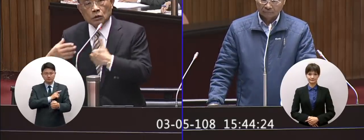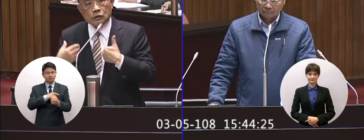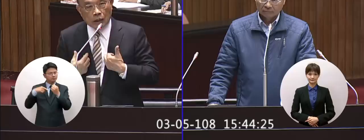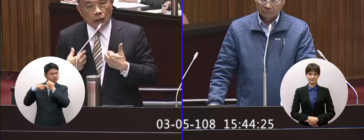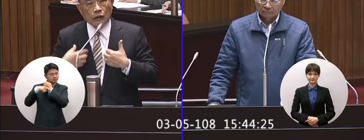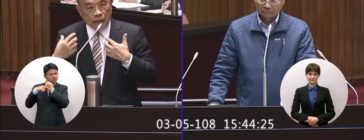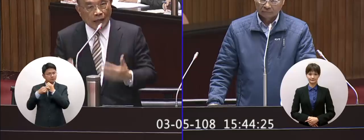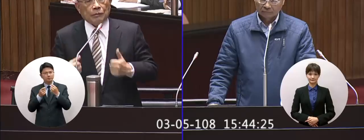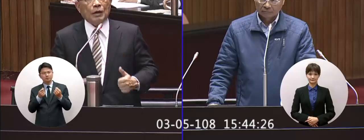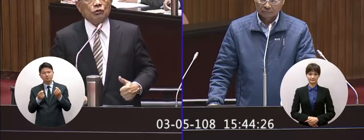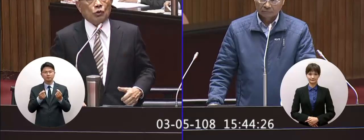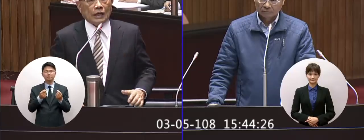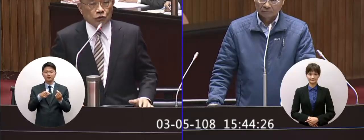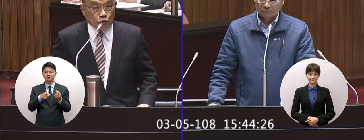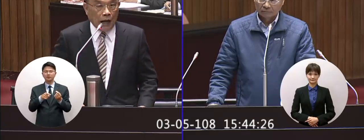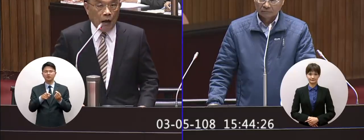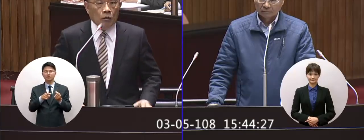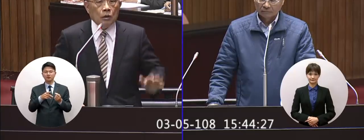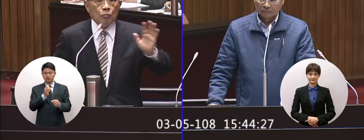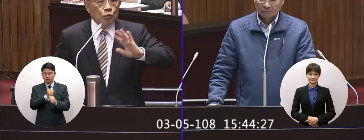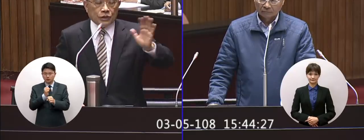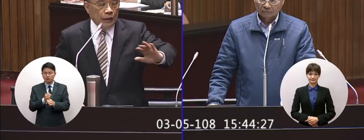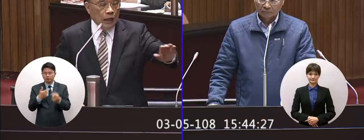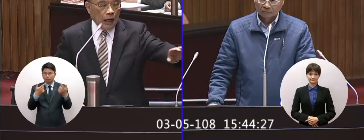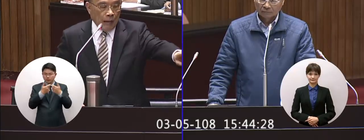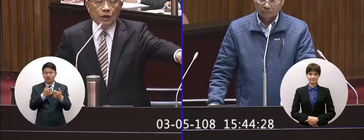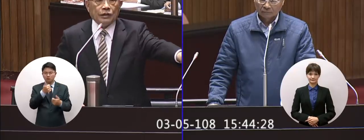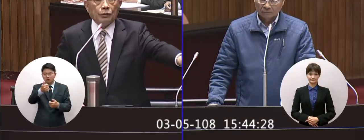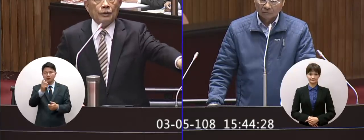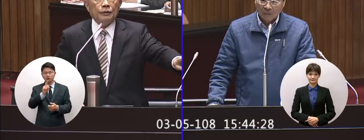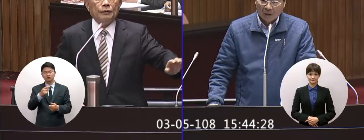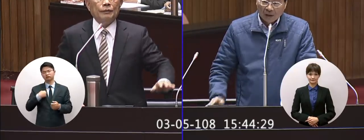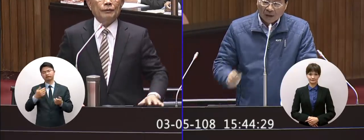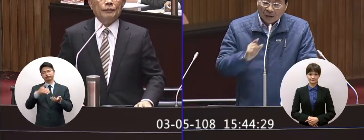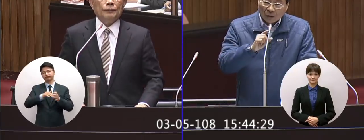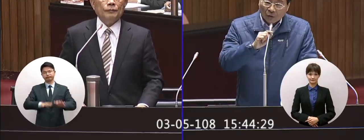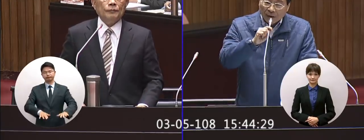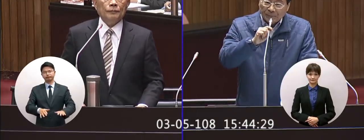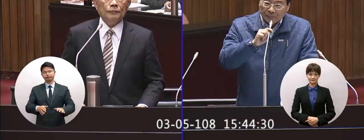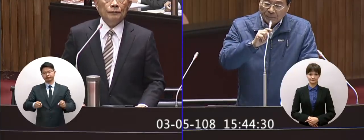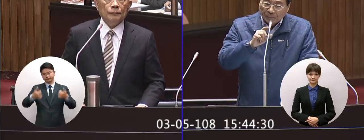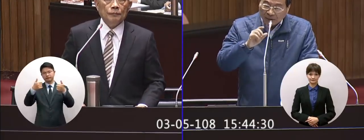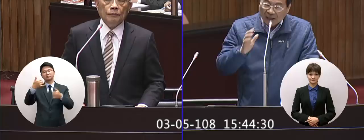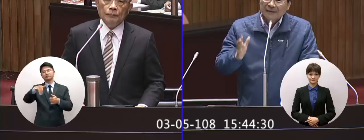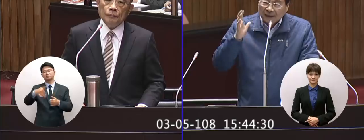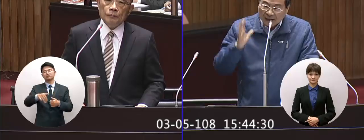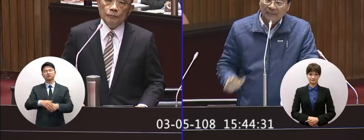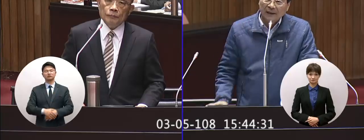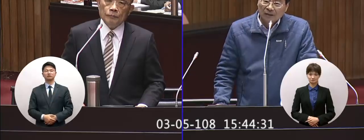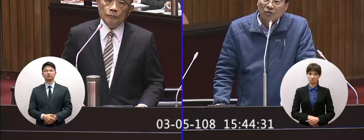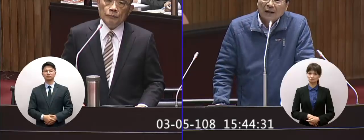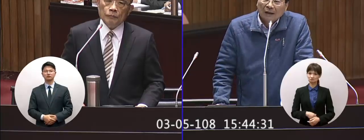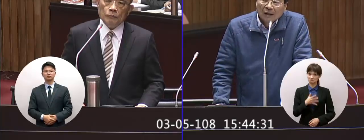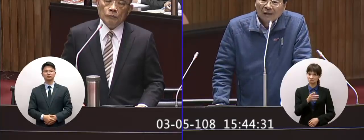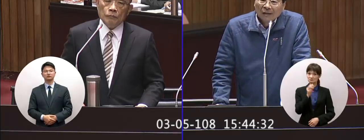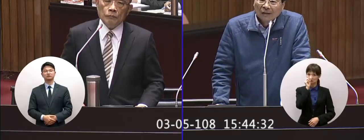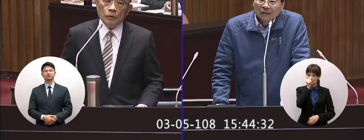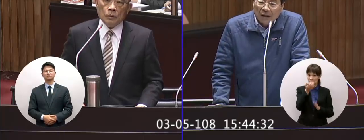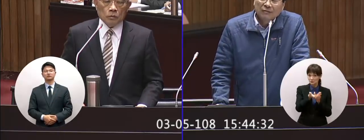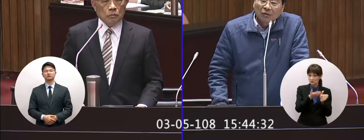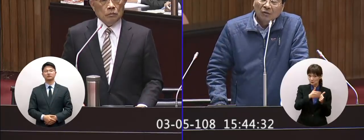酌这个该怎么样做才是最好，目前还没有结论。 会编特别预